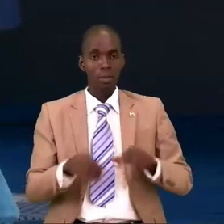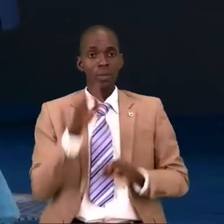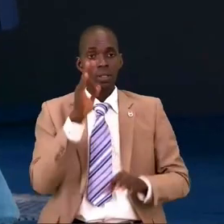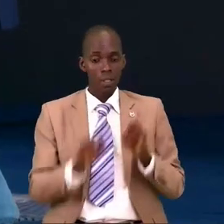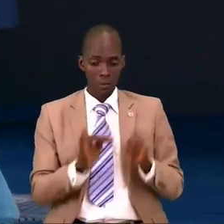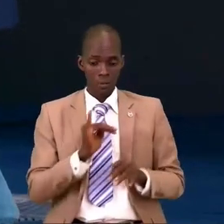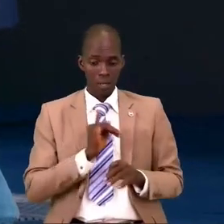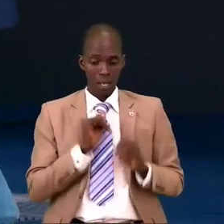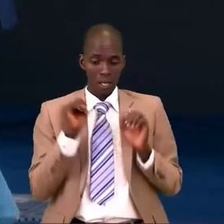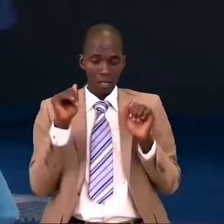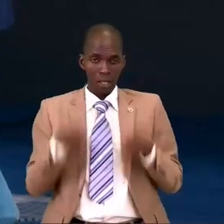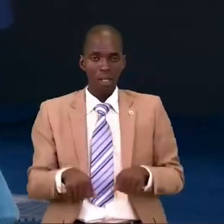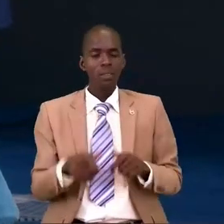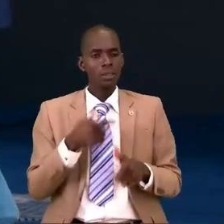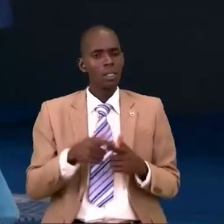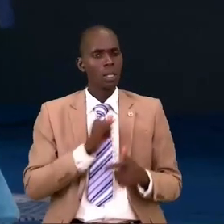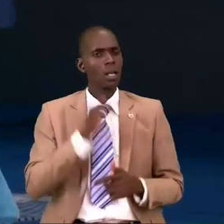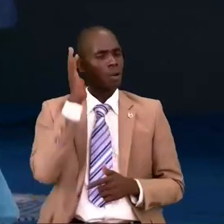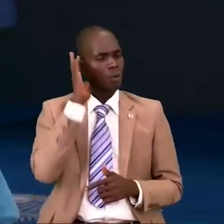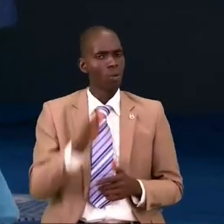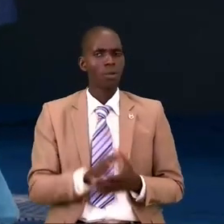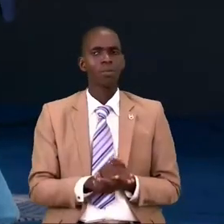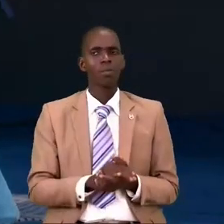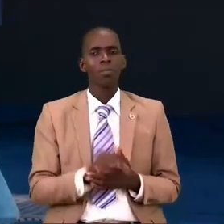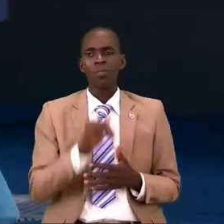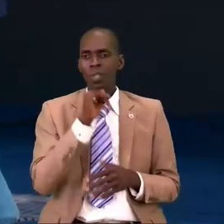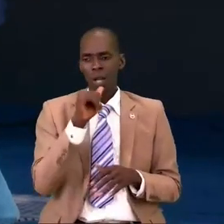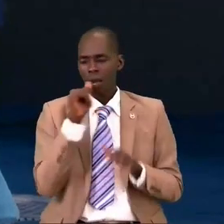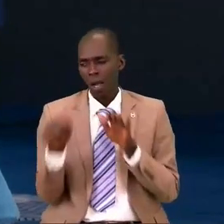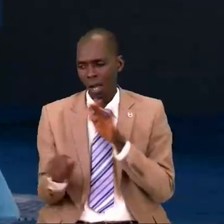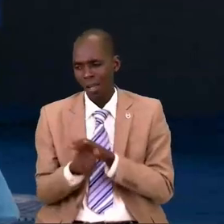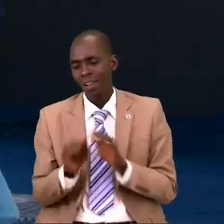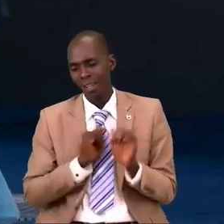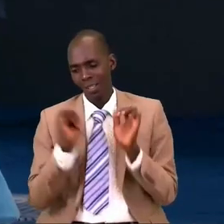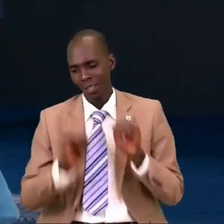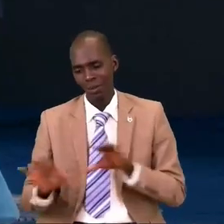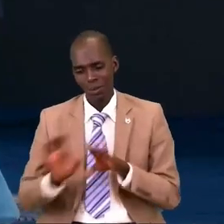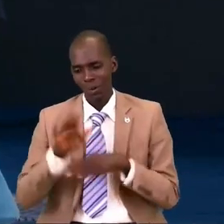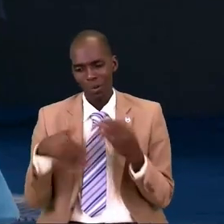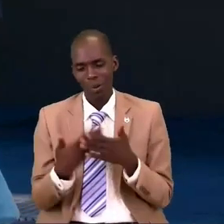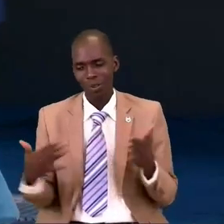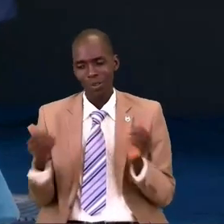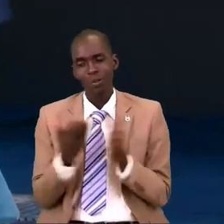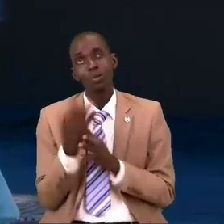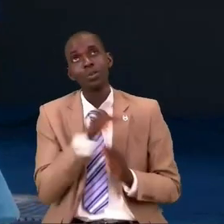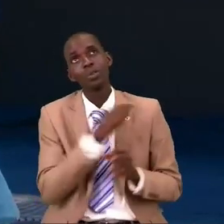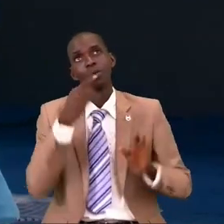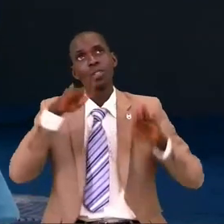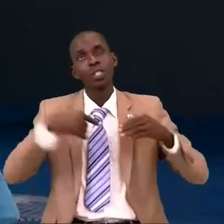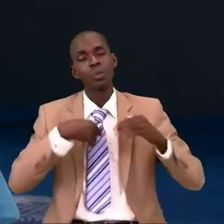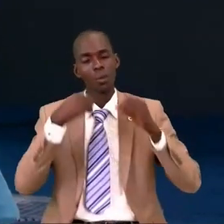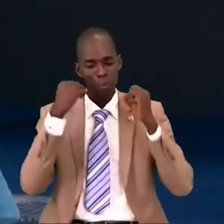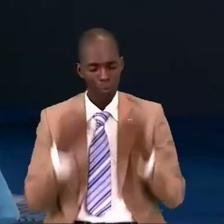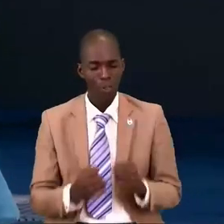Je viens de le dire. Je puis tout par Christ qui me fortifie dans la prière. Je puis tout par Christ qui me fortifie dans l'église. Quand il n'y a pas